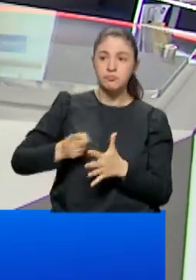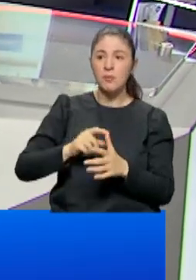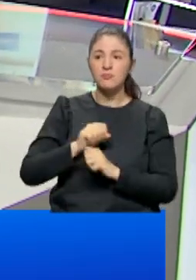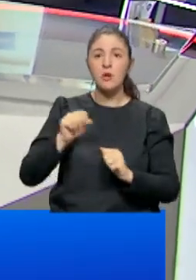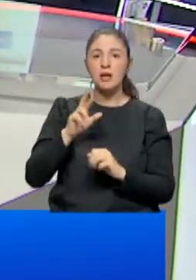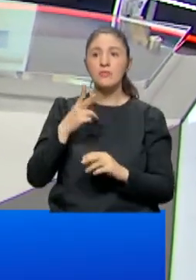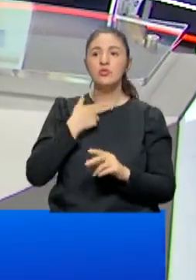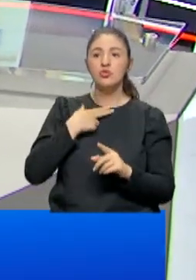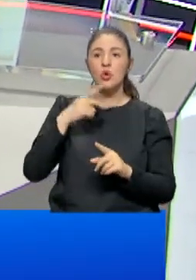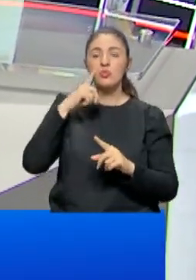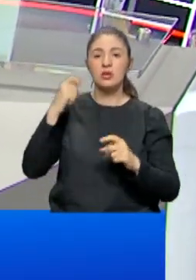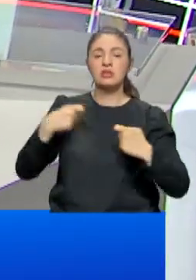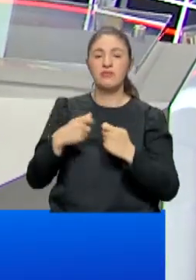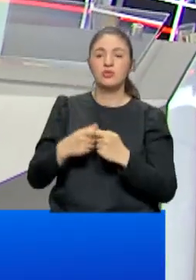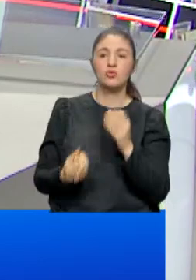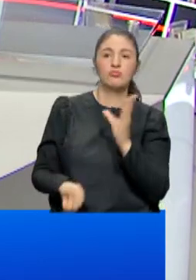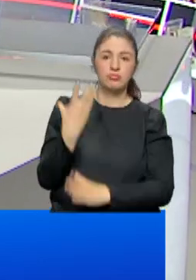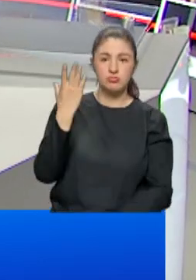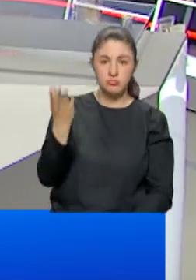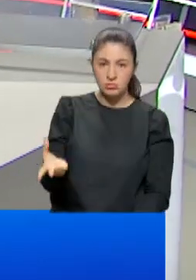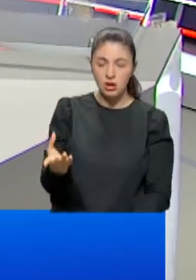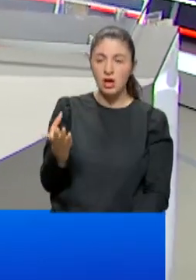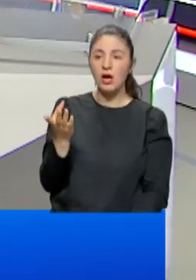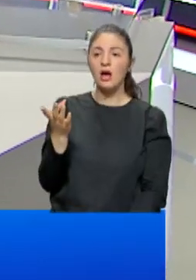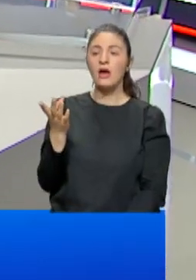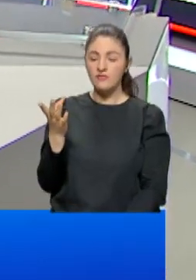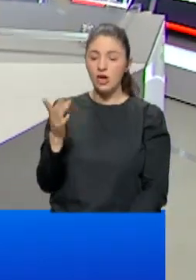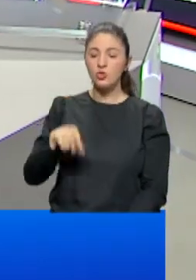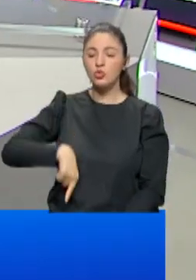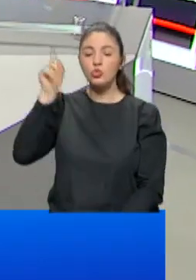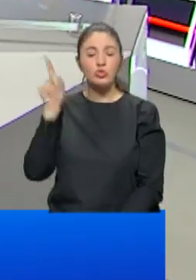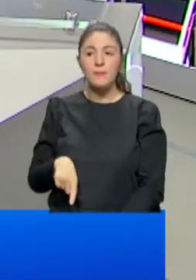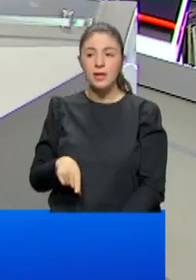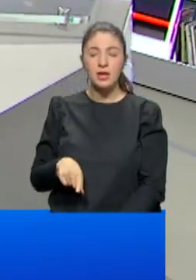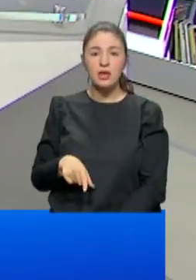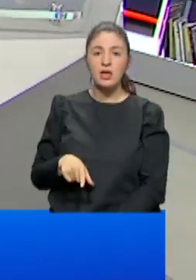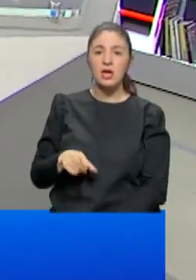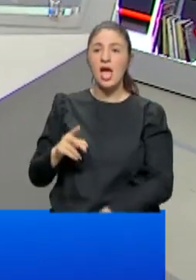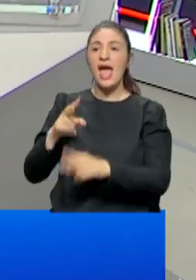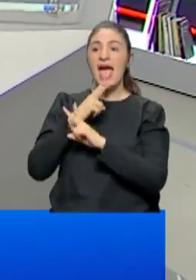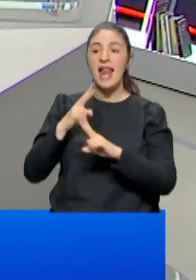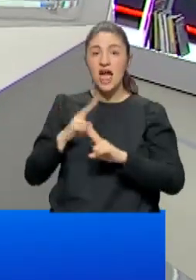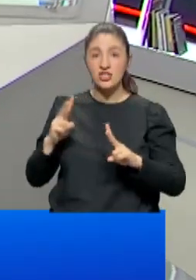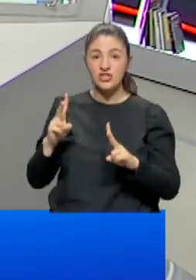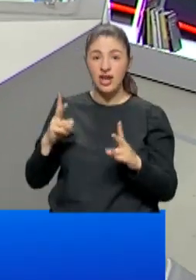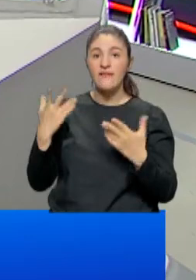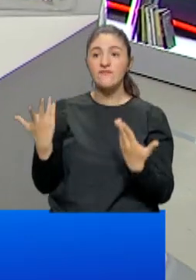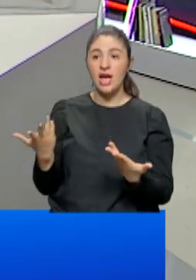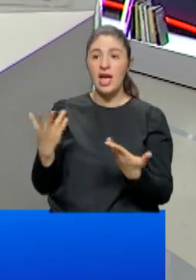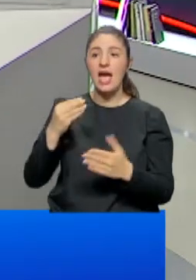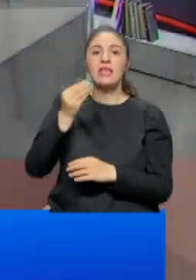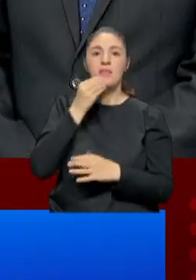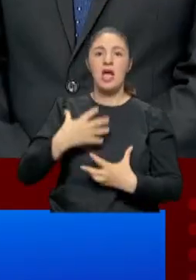bomba gibi Rusya Ukrayna Savaşı gündemimize düştü ve gündemi mi enerji ve